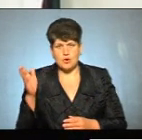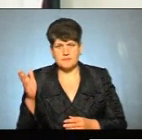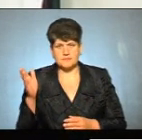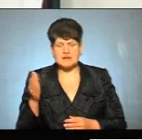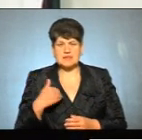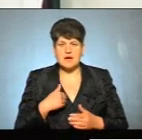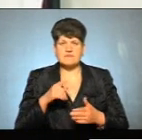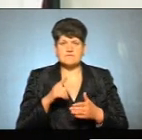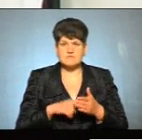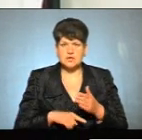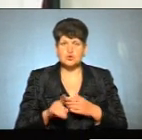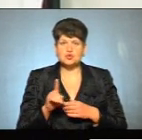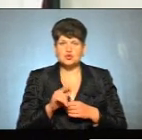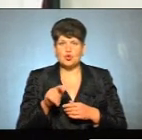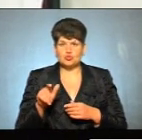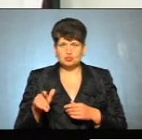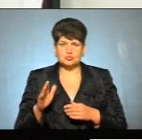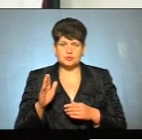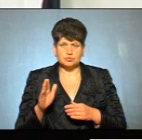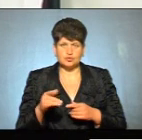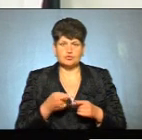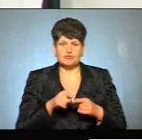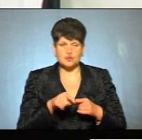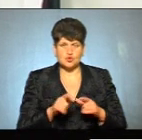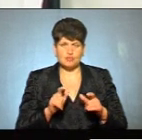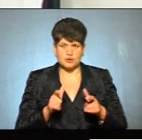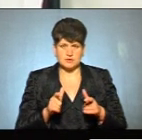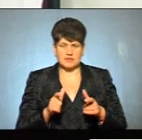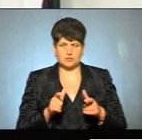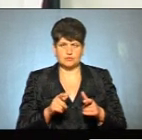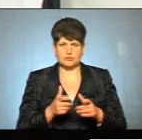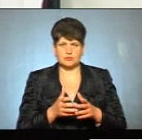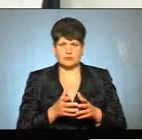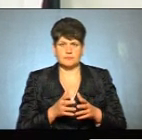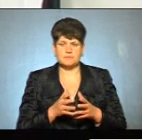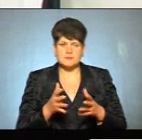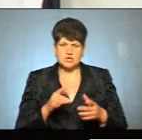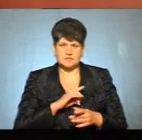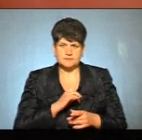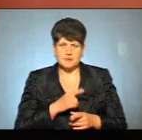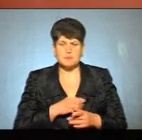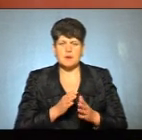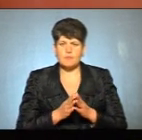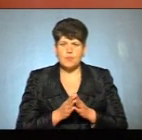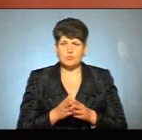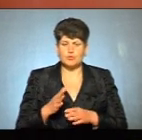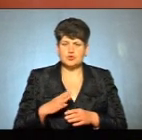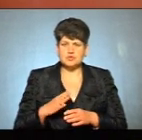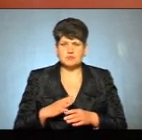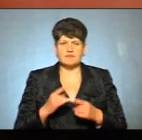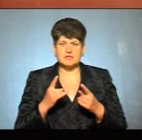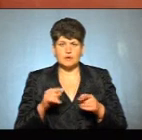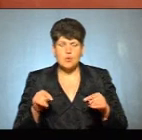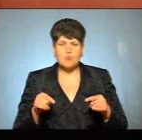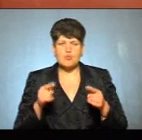я вірю, що люди вийдуть з цього карантину більш глибшими. Ми молимося і очікуємо великого пробудження